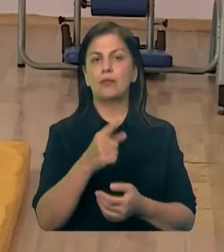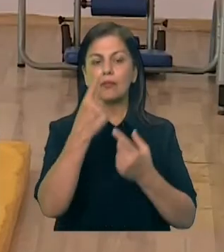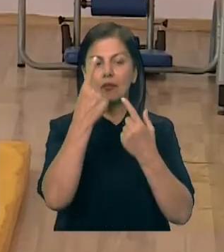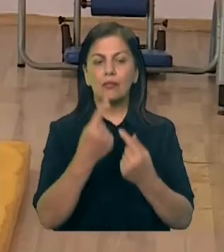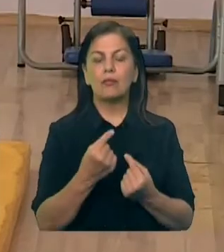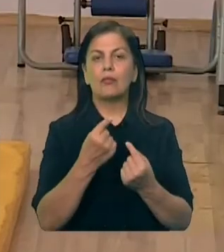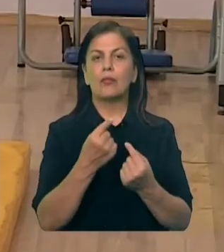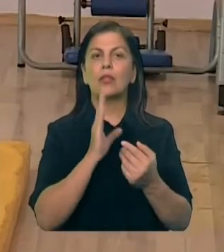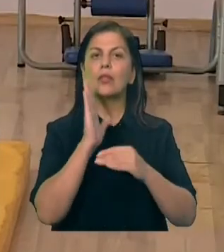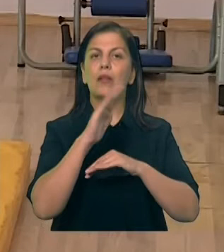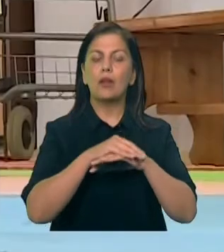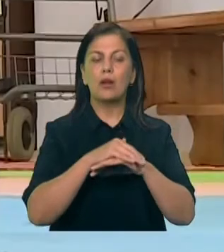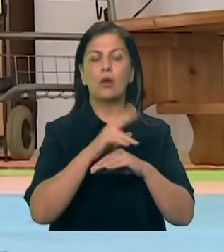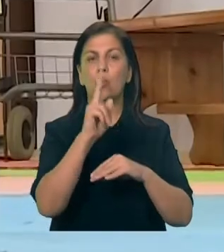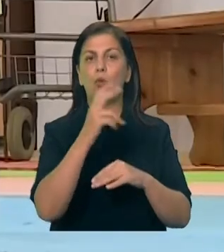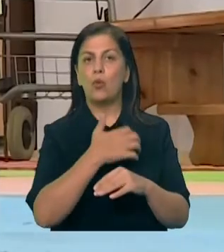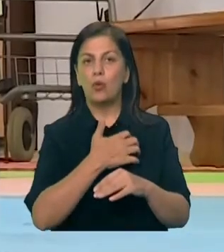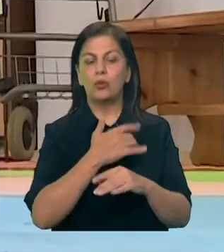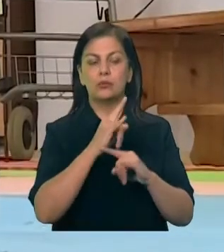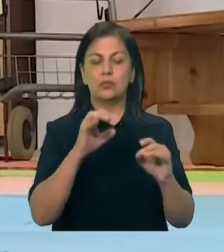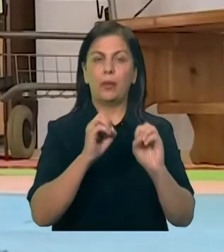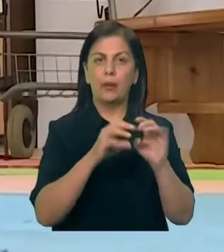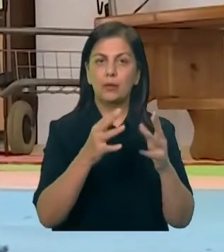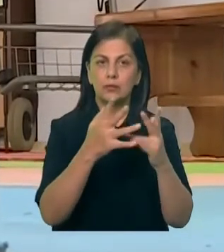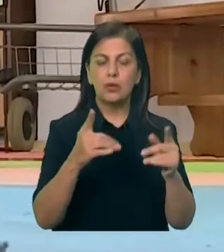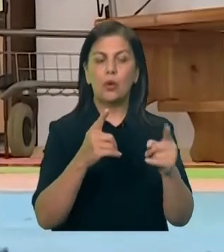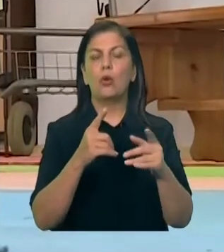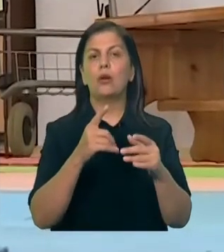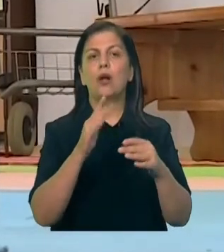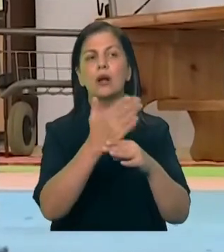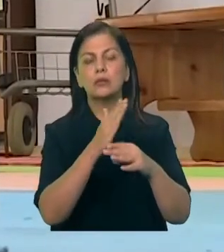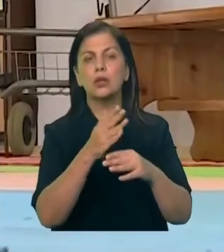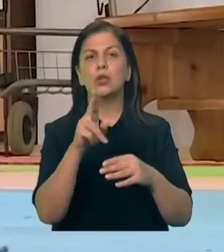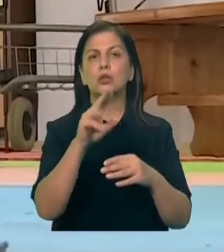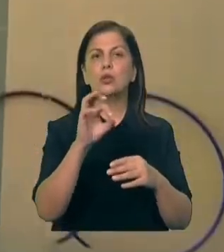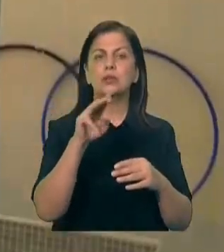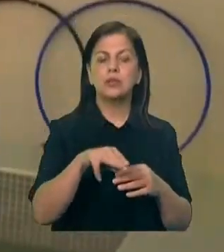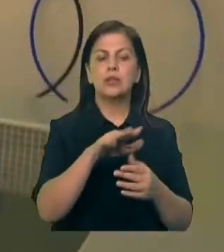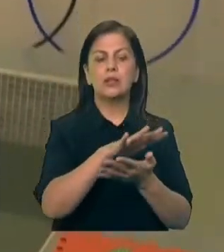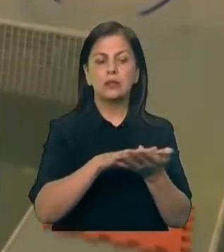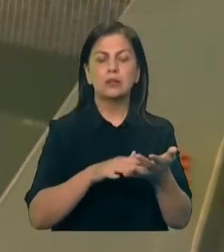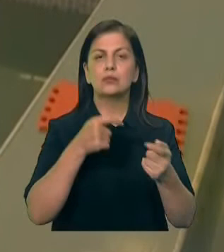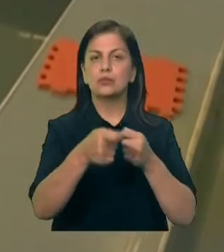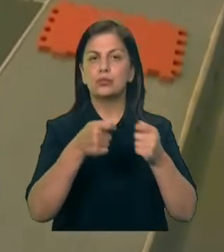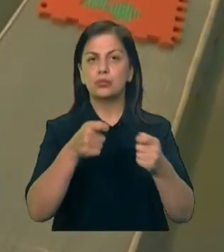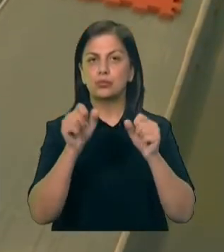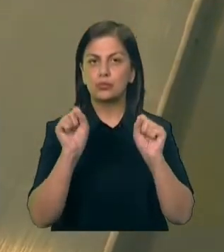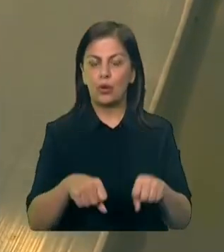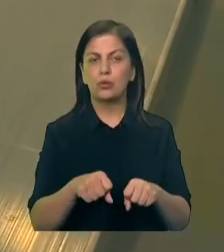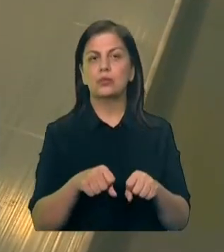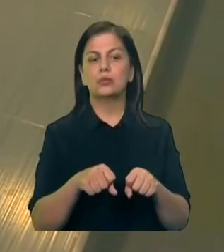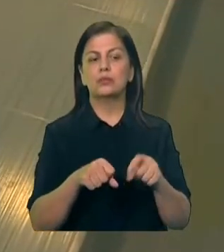göstərdiyi xidmətlərdən yararlanmaq istəyənlər Sosial Xidmətlər Agentliyinin yerli qurumlarına, dost mərkəzlərinə ərizə ilə müraciət edə bilərlər.